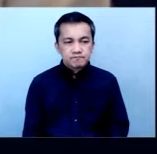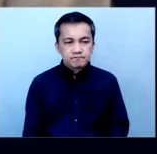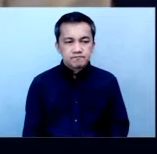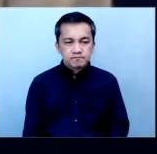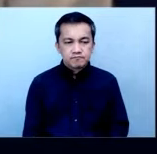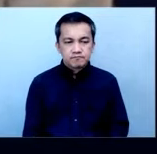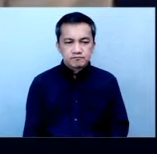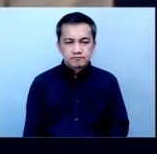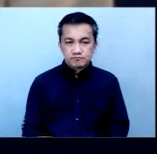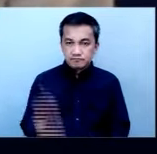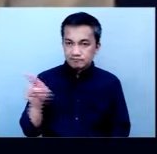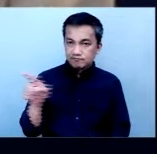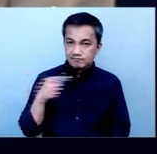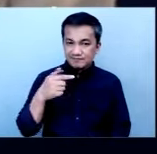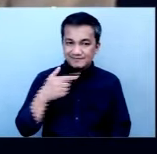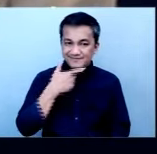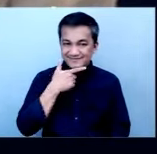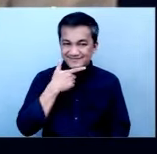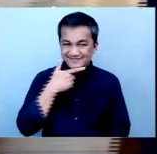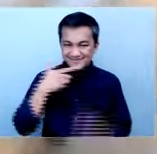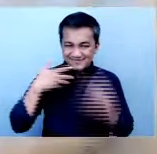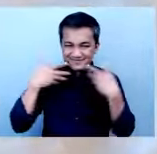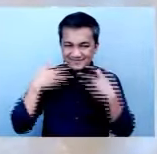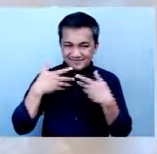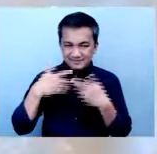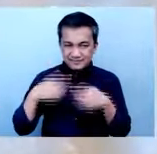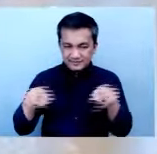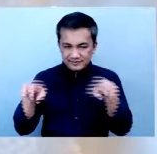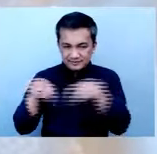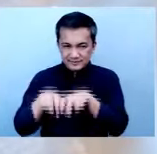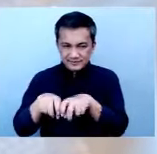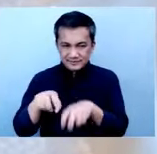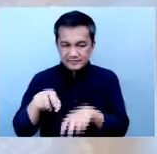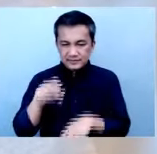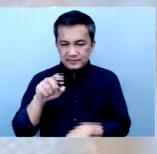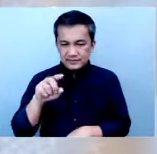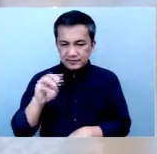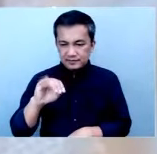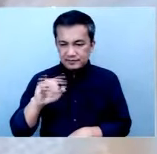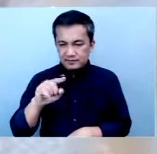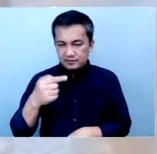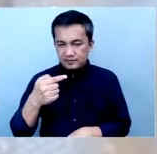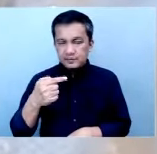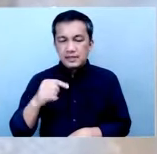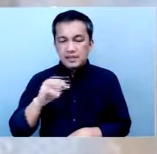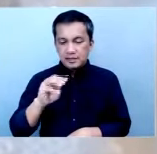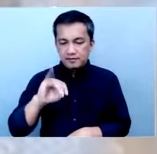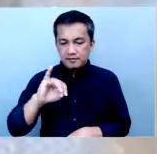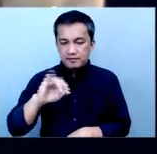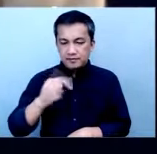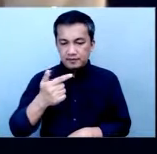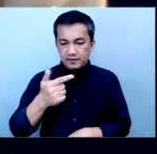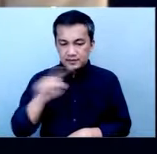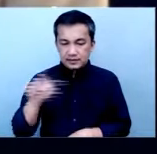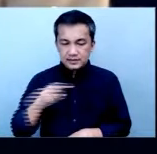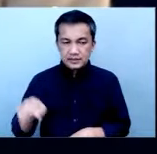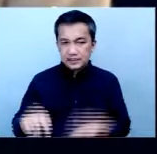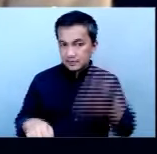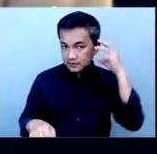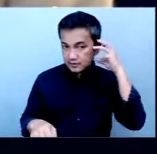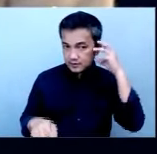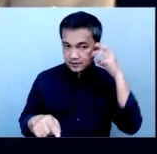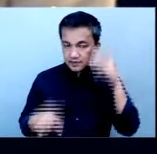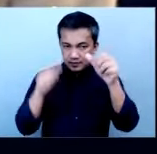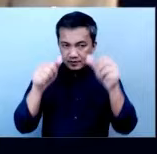Nakunang nakangiti at magkatabi pa sina Senate President Mig Zubiri at House Speaker Martin Romualdez. Pinost ito sa Facebook